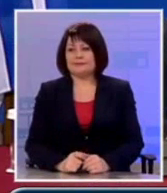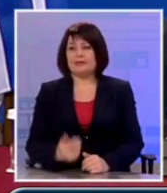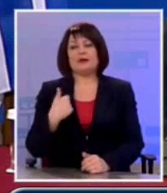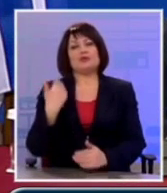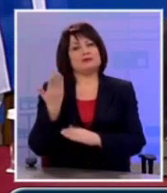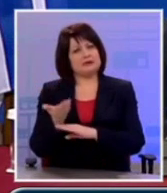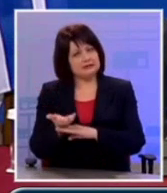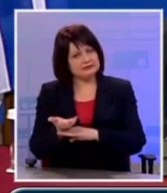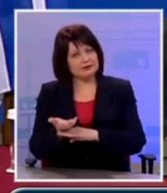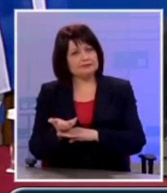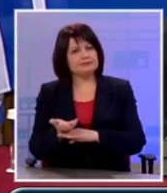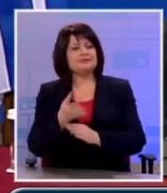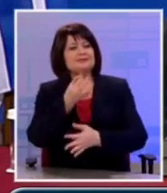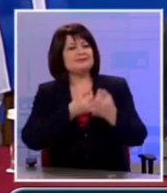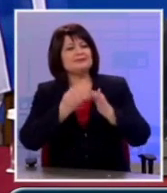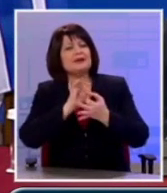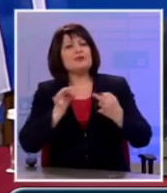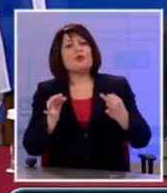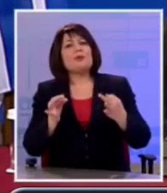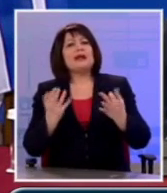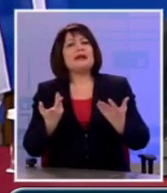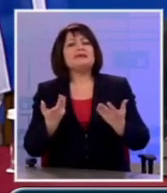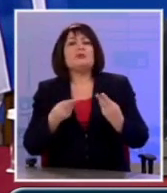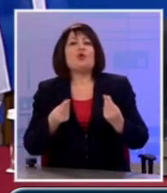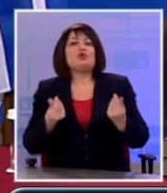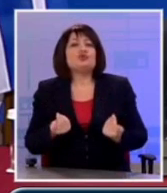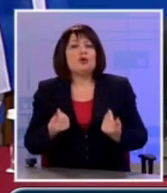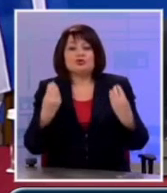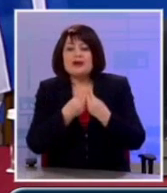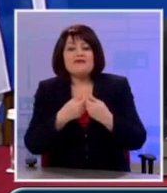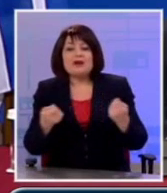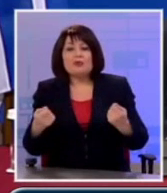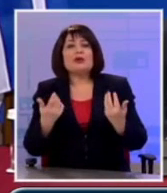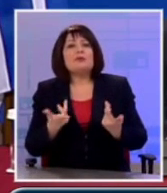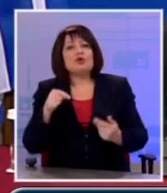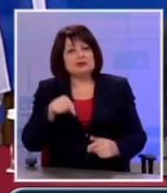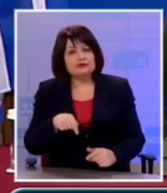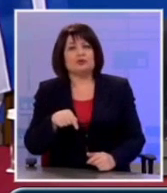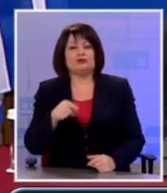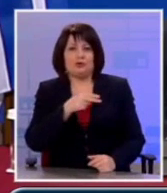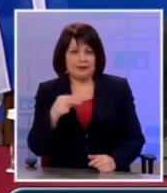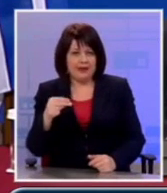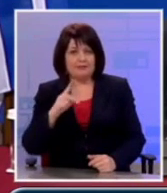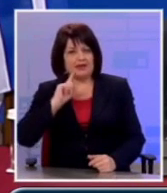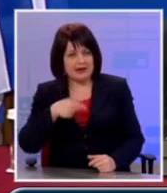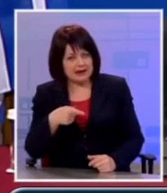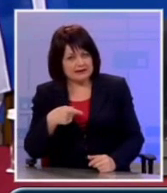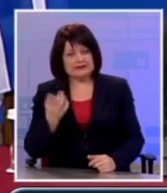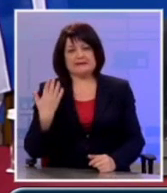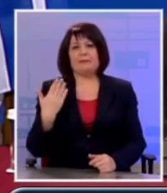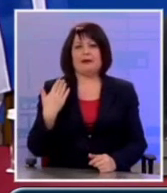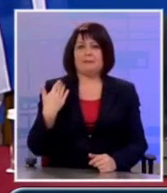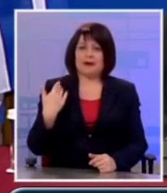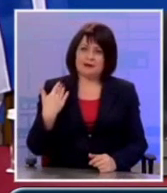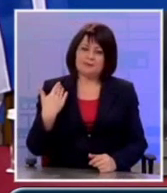Ζήτησα διευκρινήσεις σε σχέση με το πώς έχει εφαρμοστεί αυτή η διάταξη στις